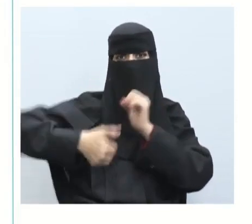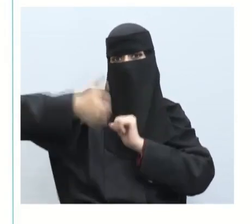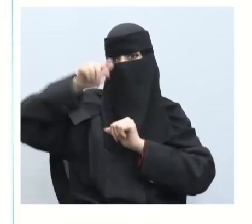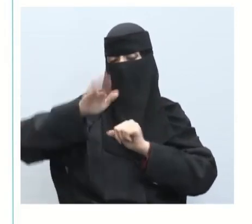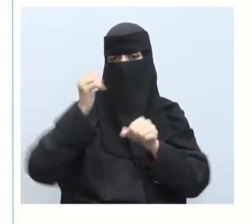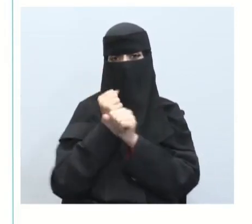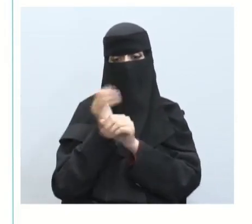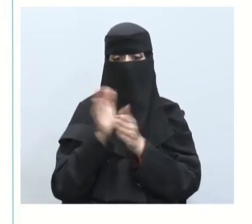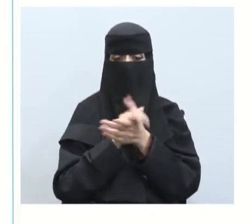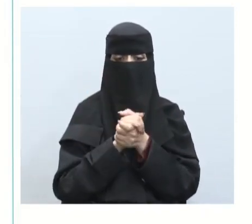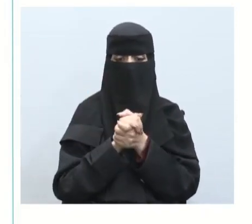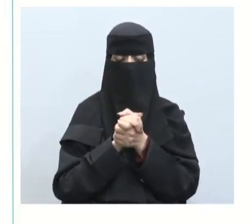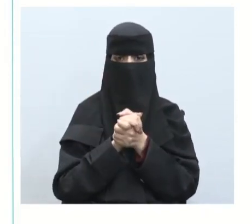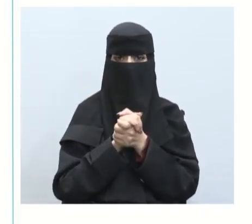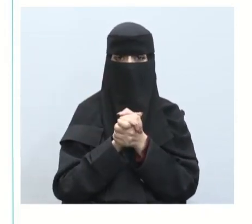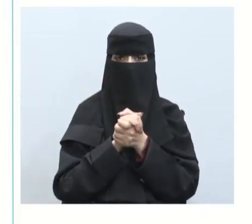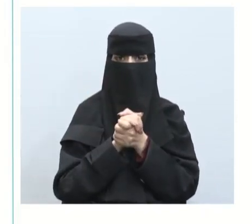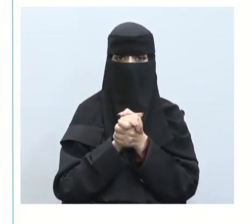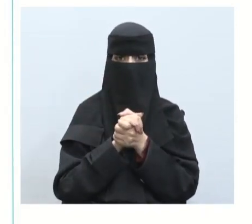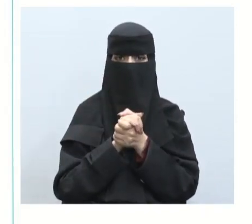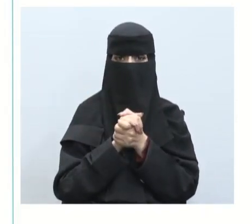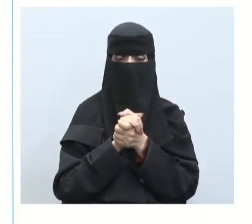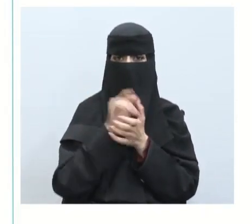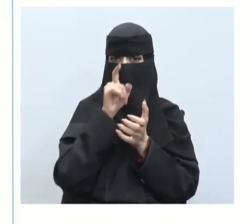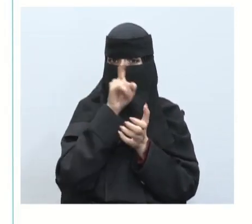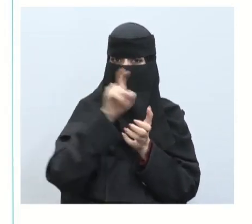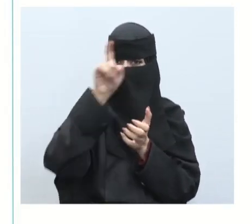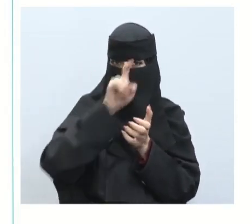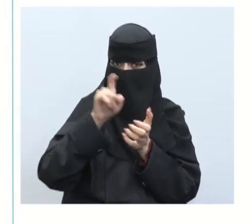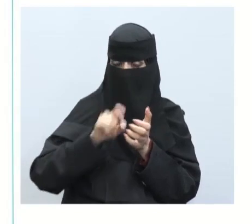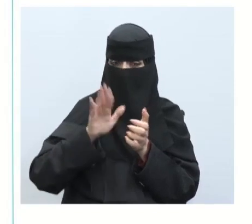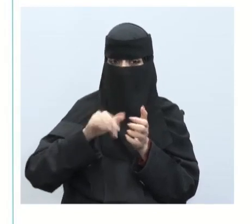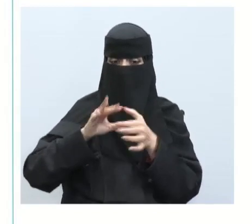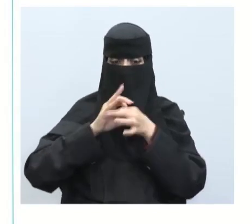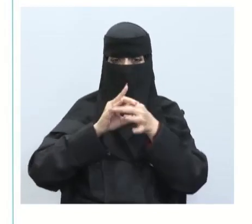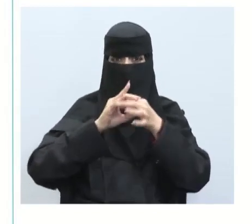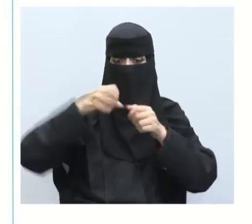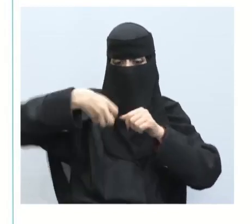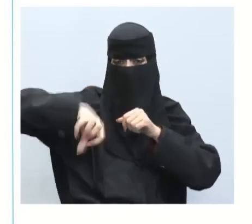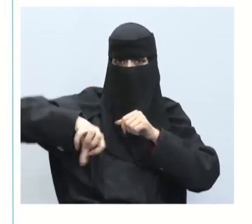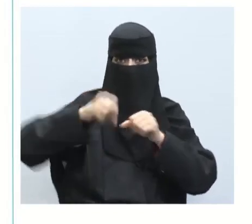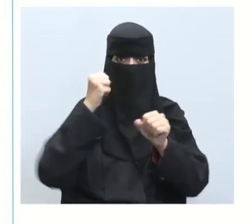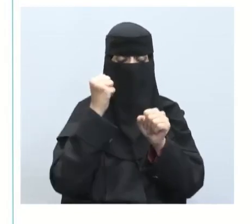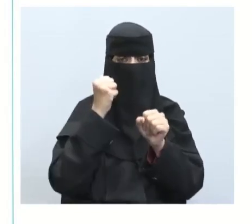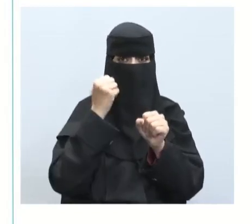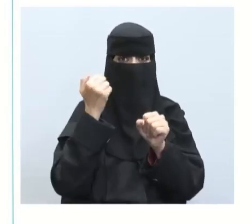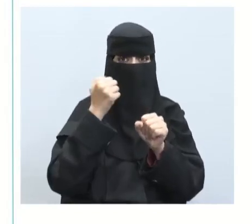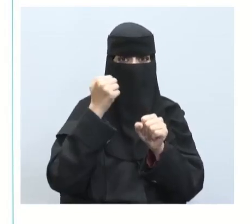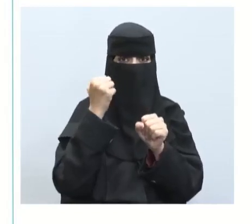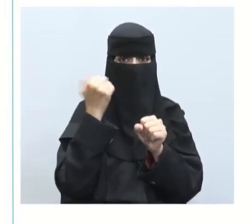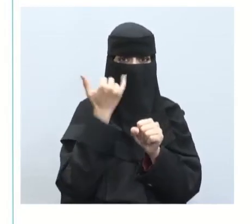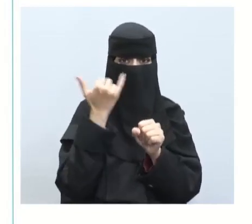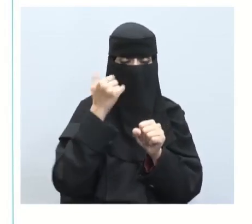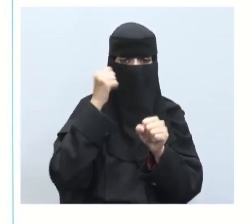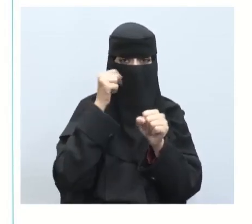عمله كذلك لو تساءلنا حول التواصل جزء مهم من عمل المديري